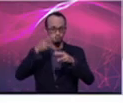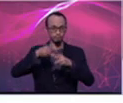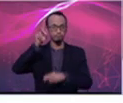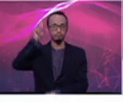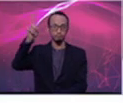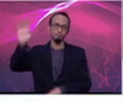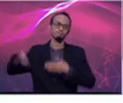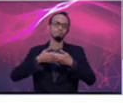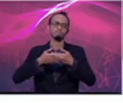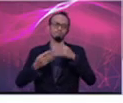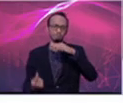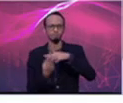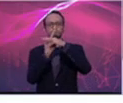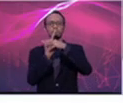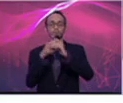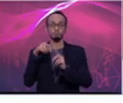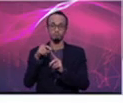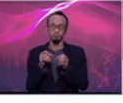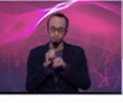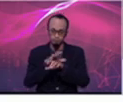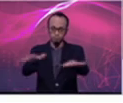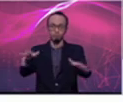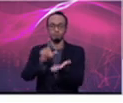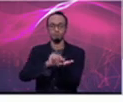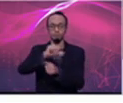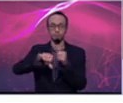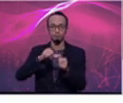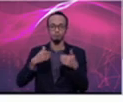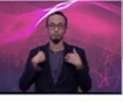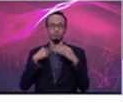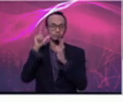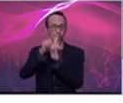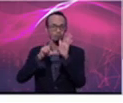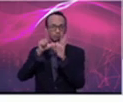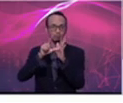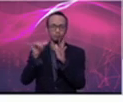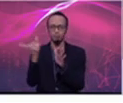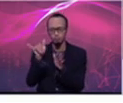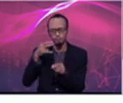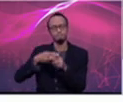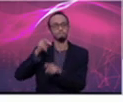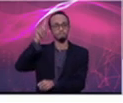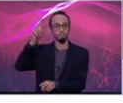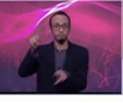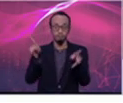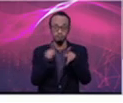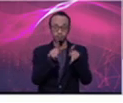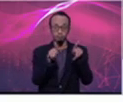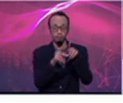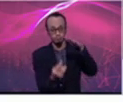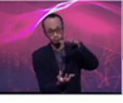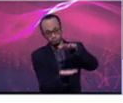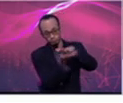siasatan jadi tumpuan selepas tular di media sosial menunjukkan logo seakan nama Allah di tapak kasut sebuah jenama